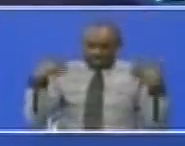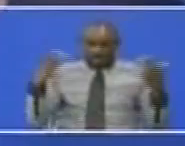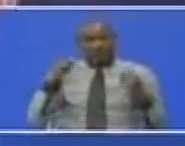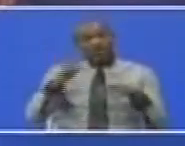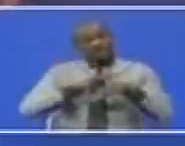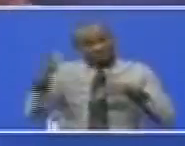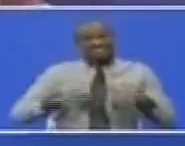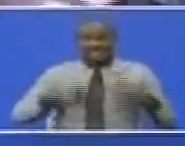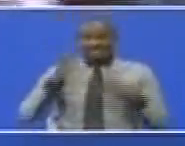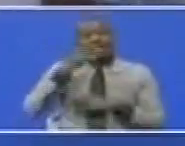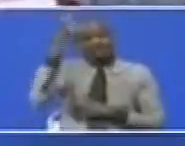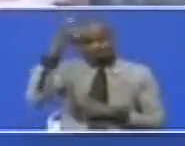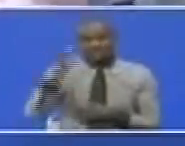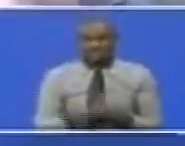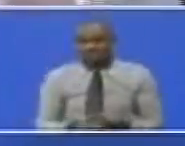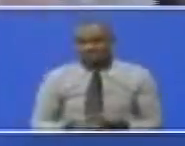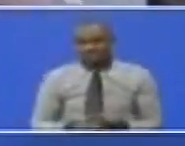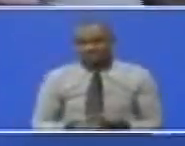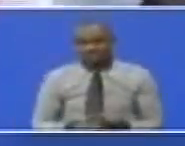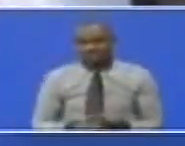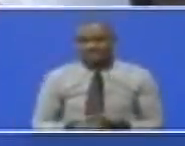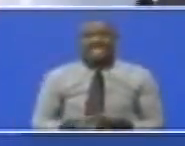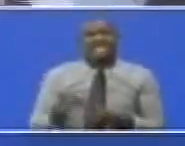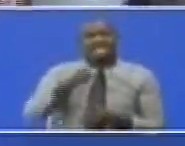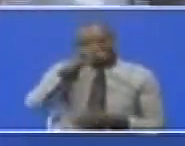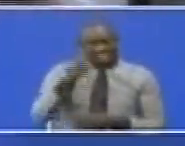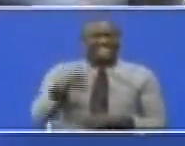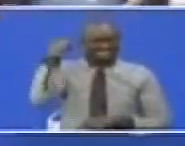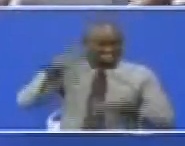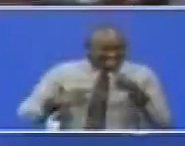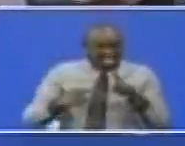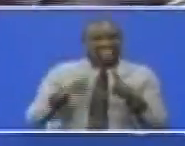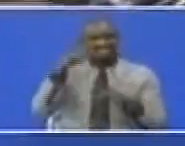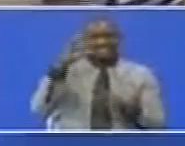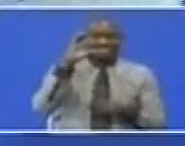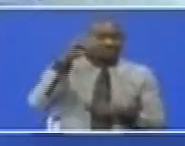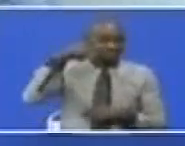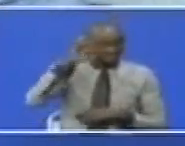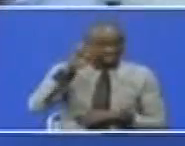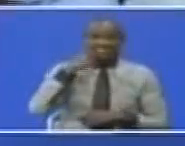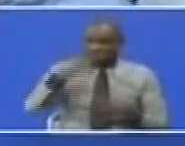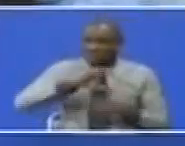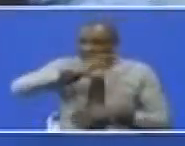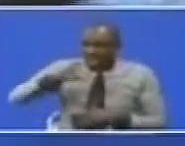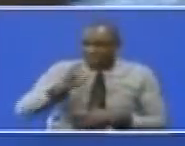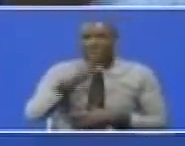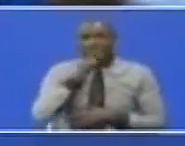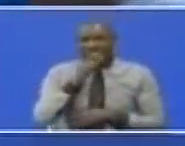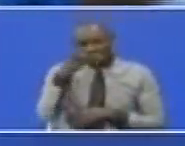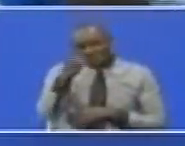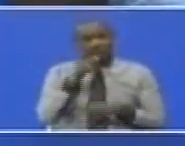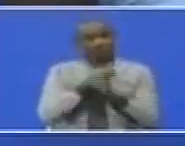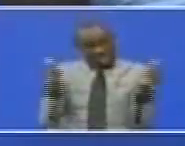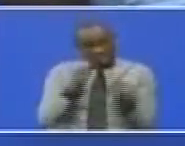yake katika siku zijazo. Katika mtihani wa mwaka jana, kulitajwa baadhi ya kaunti ambapo watoto wa kiume